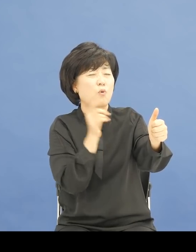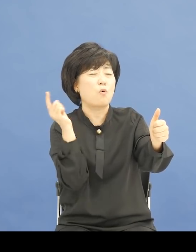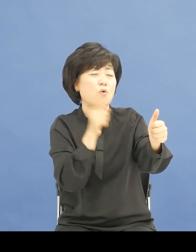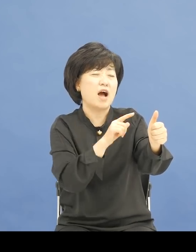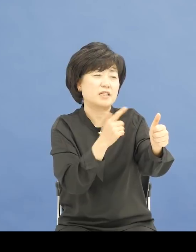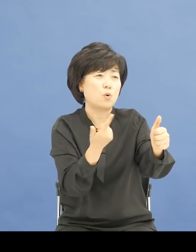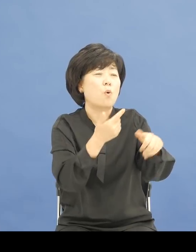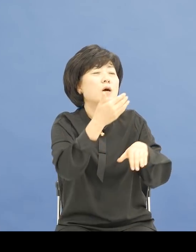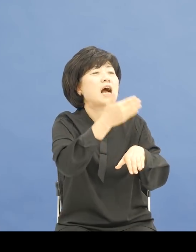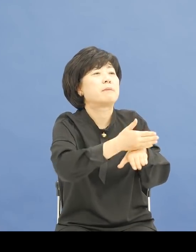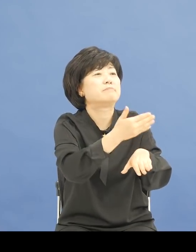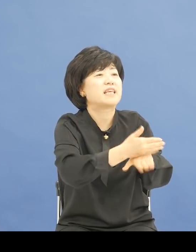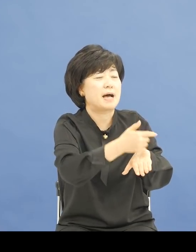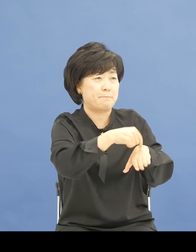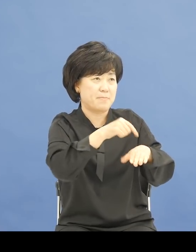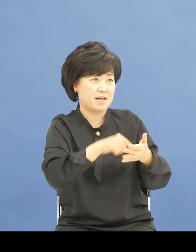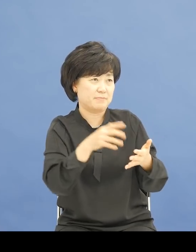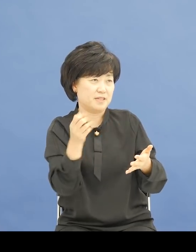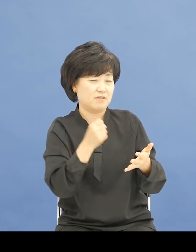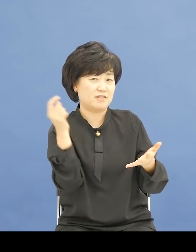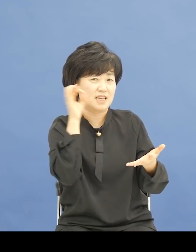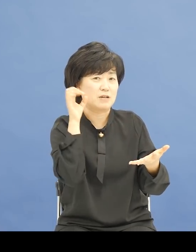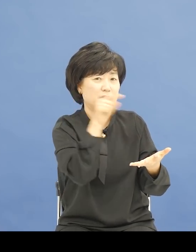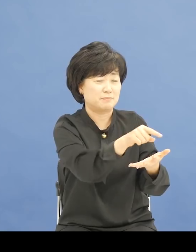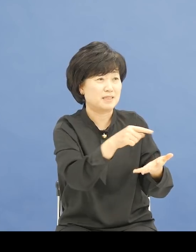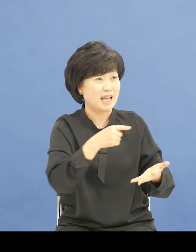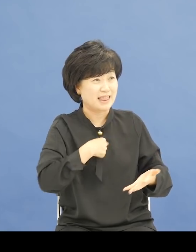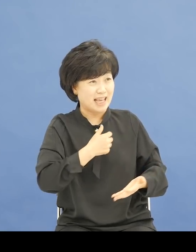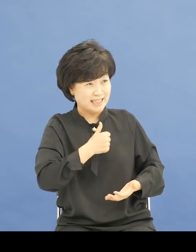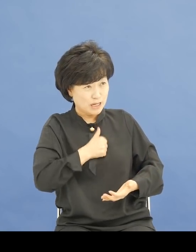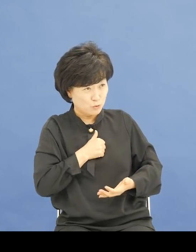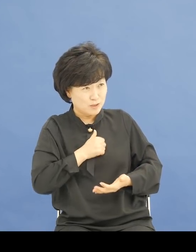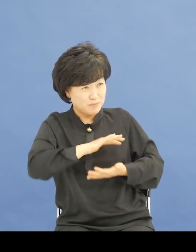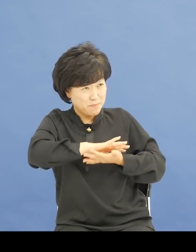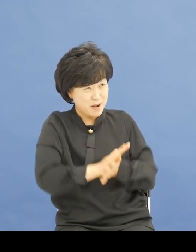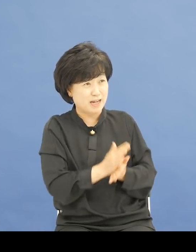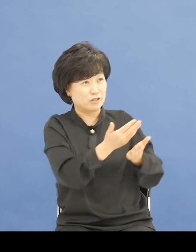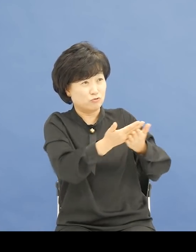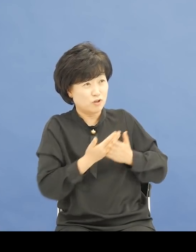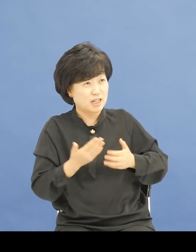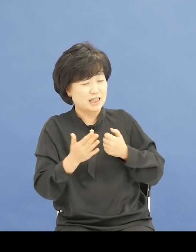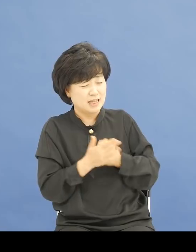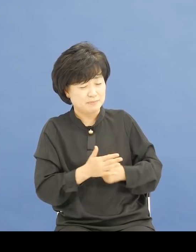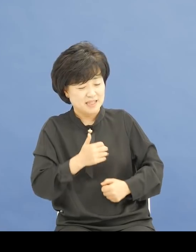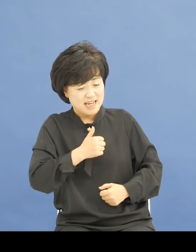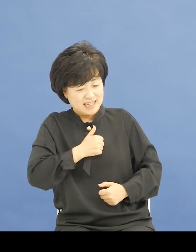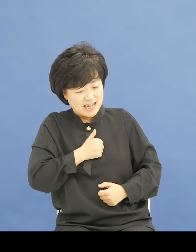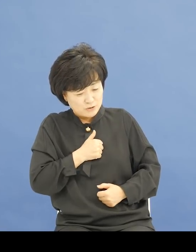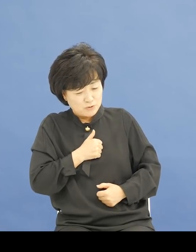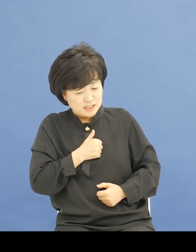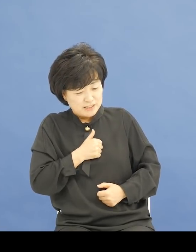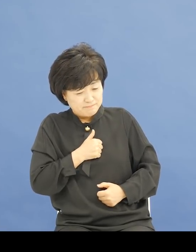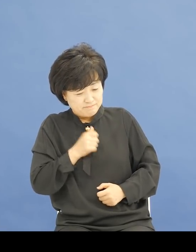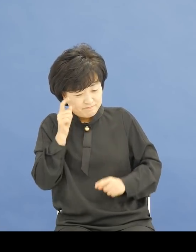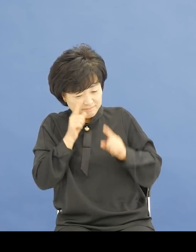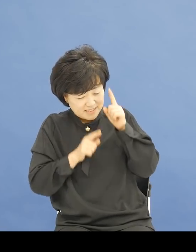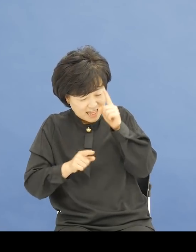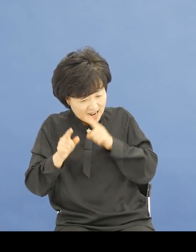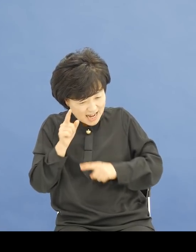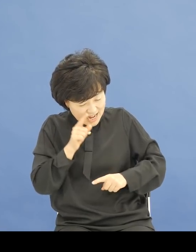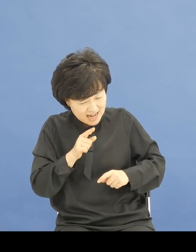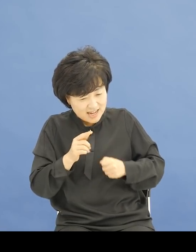찾아왔습니다. 사장님께서 그때 제 자존심을 이렇게 뭉개주신 덕분에 어. 제가 자존심 상한